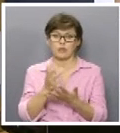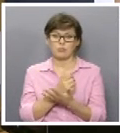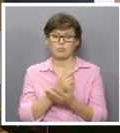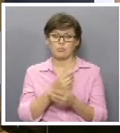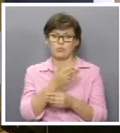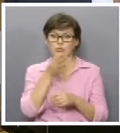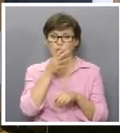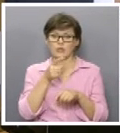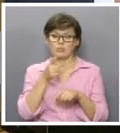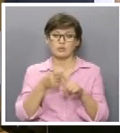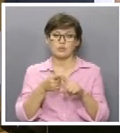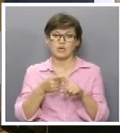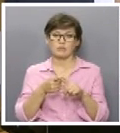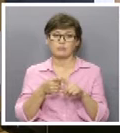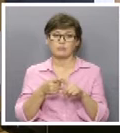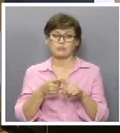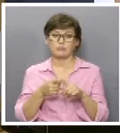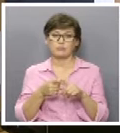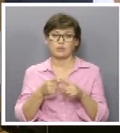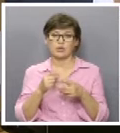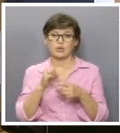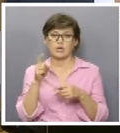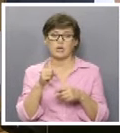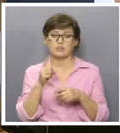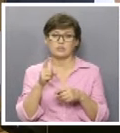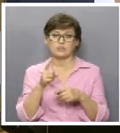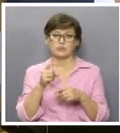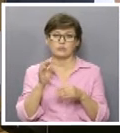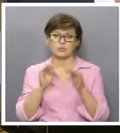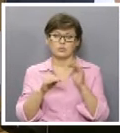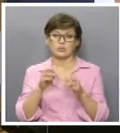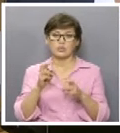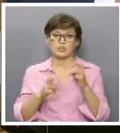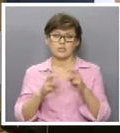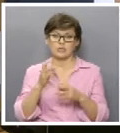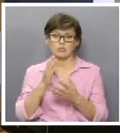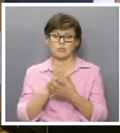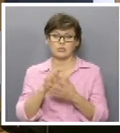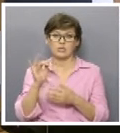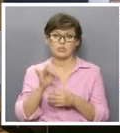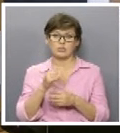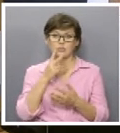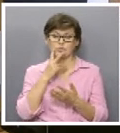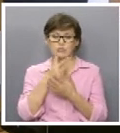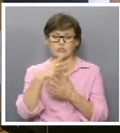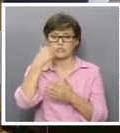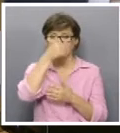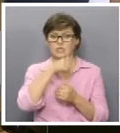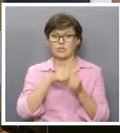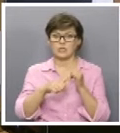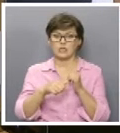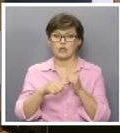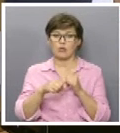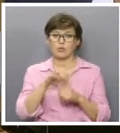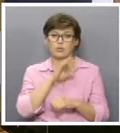ол жерде 1500-ға тарта жағдай газ толтыру станциялары бар. Және де көрсеткіш жылдан жылға